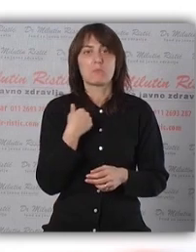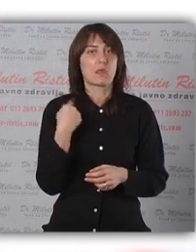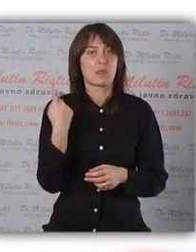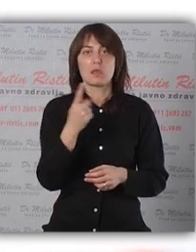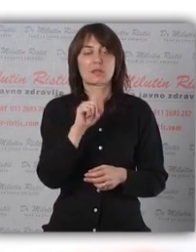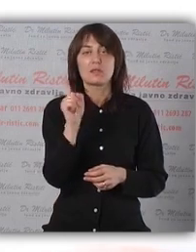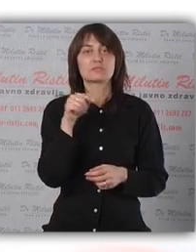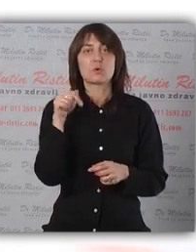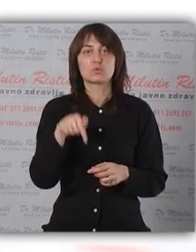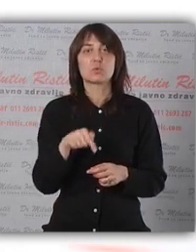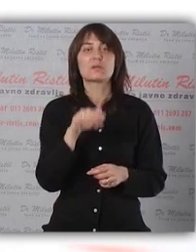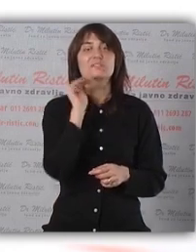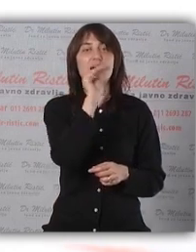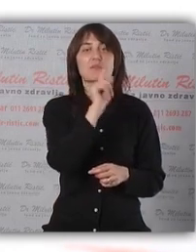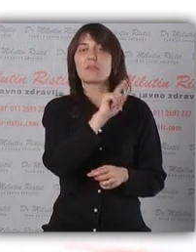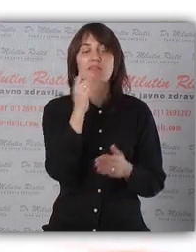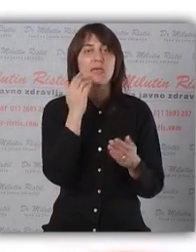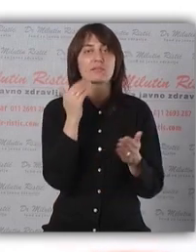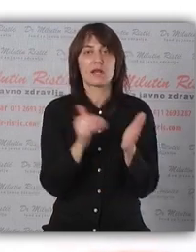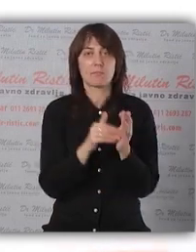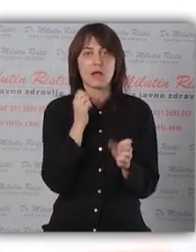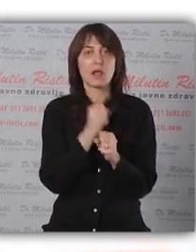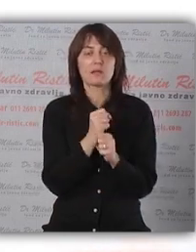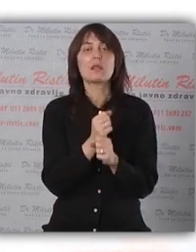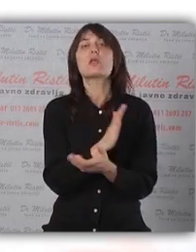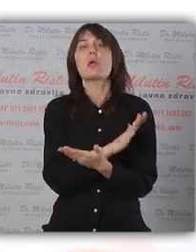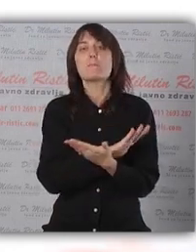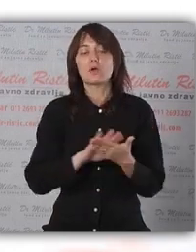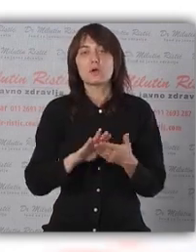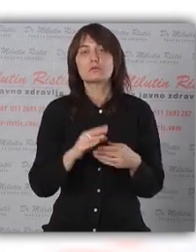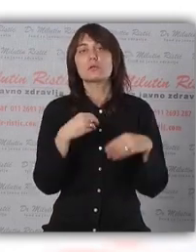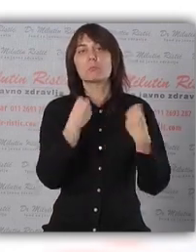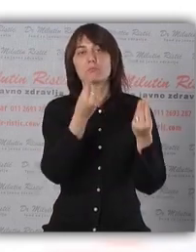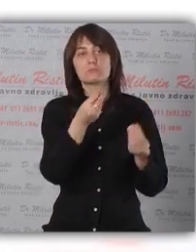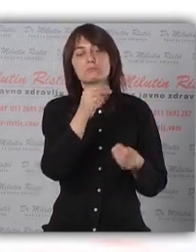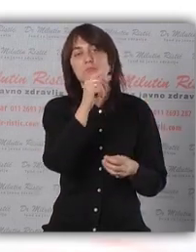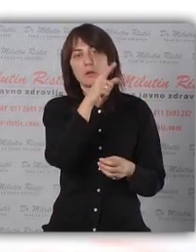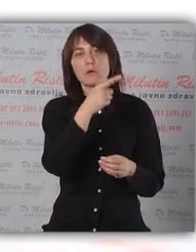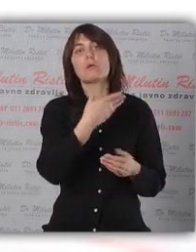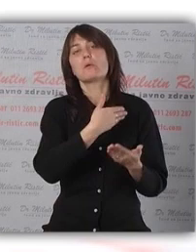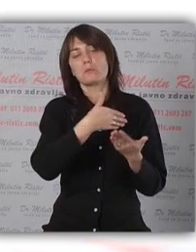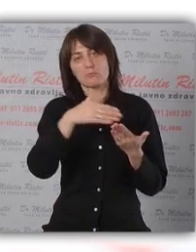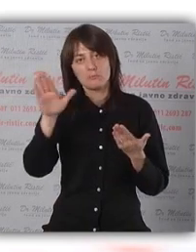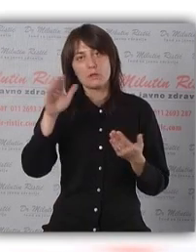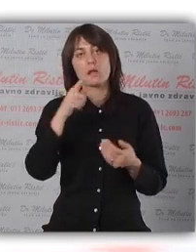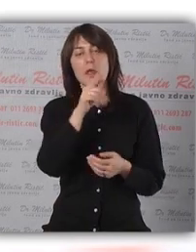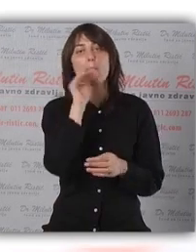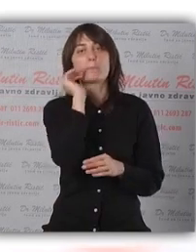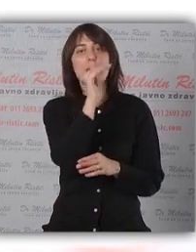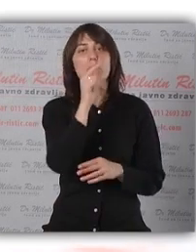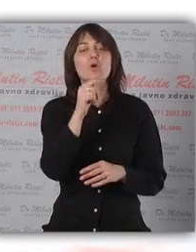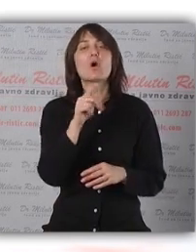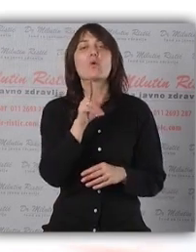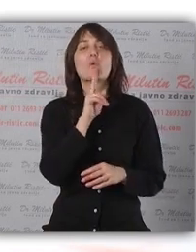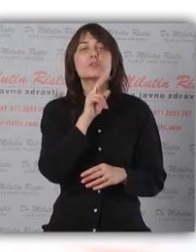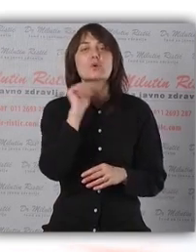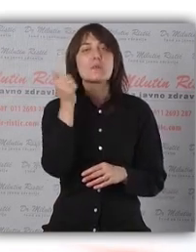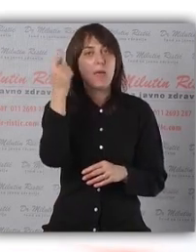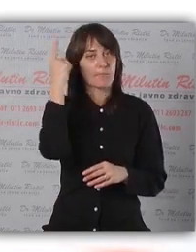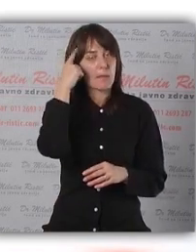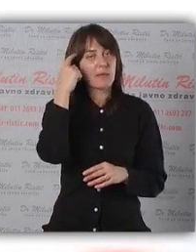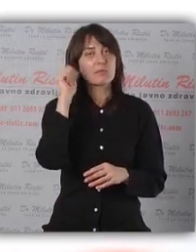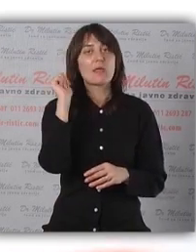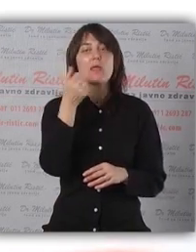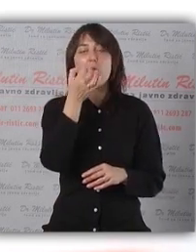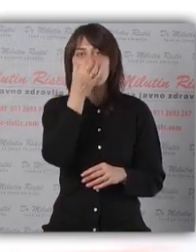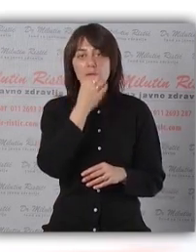požele, mi nismo tu da savjetujemo da to ne treba raditi, nego prosto dajemo blagoslov da se krene i damo preporuke koje